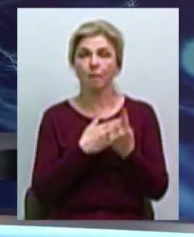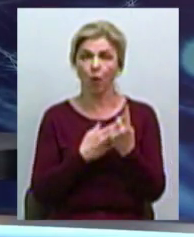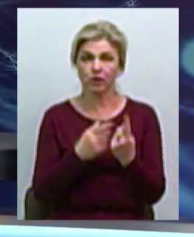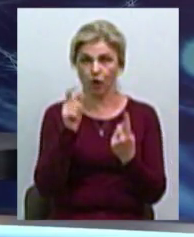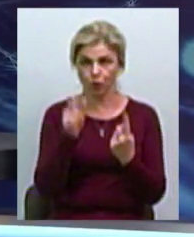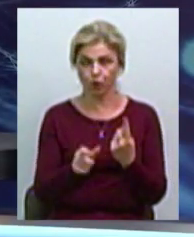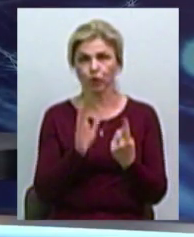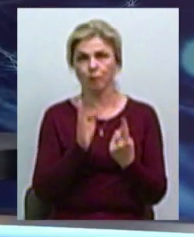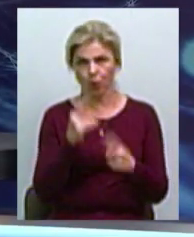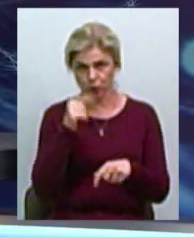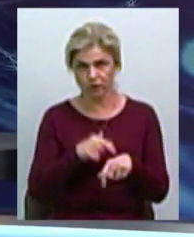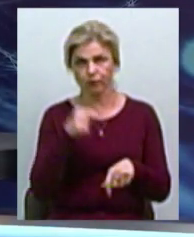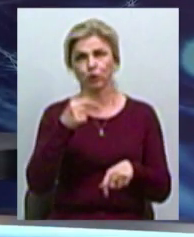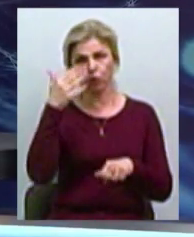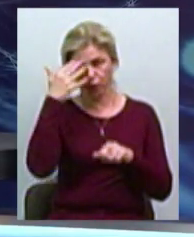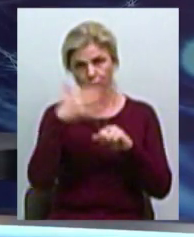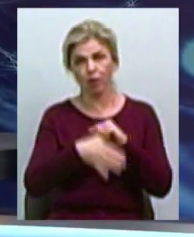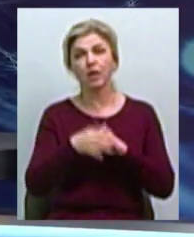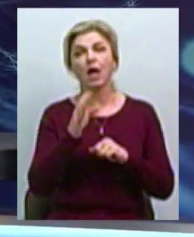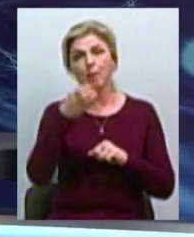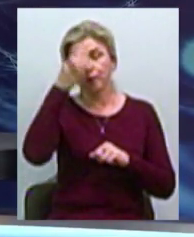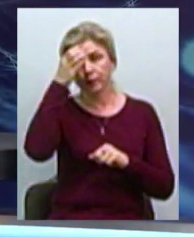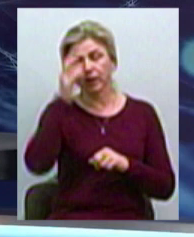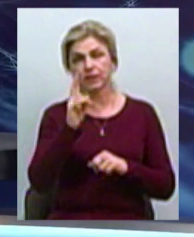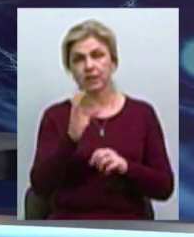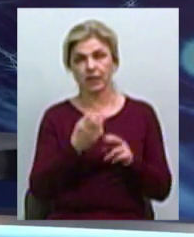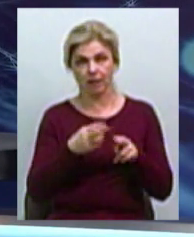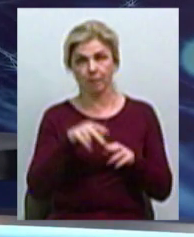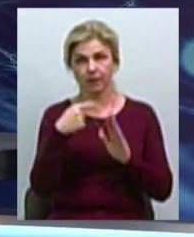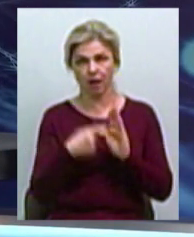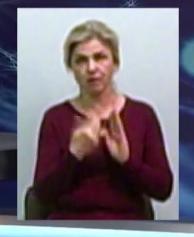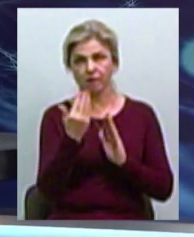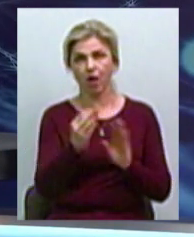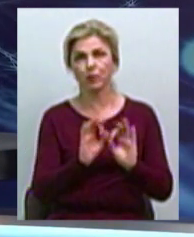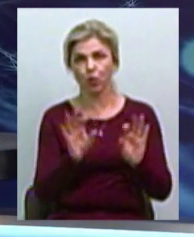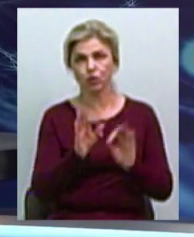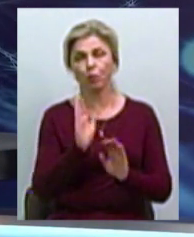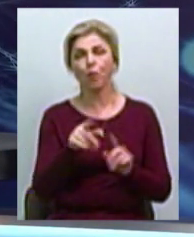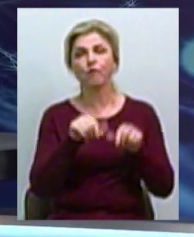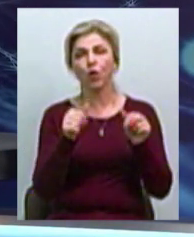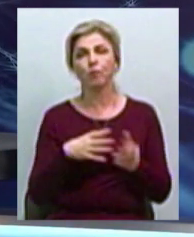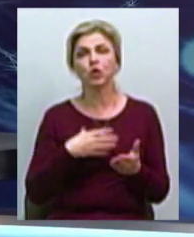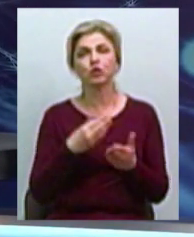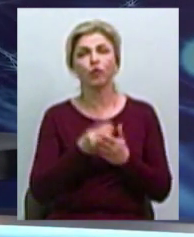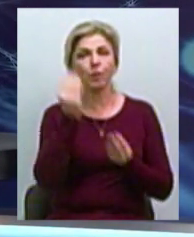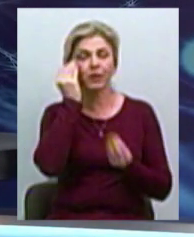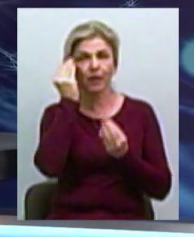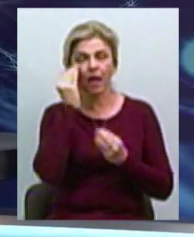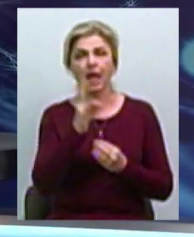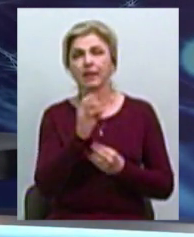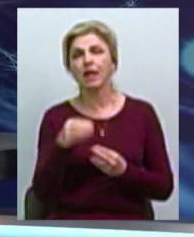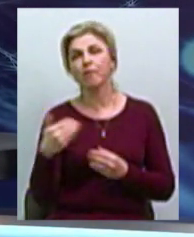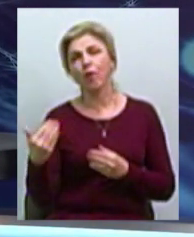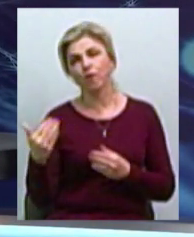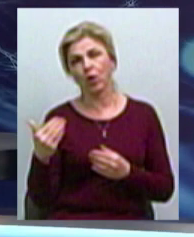буде усвідомлена і освічена з цього питання, вона вам роз'яснить. І ви будете формувати власну точку зору не з впливу